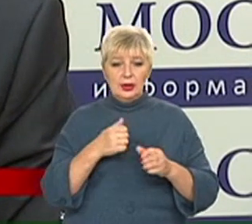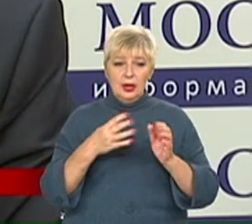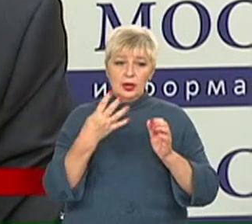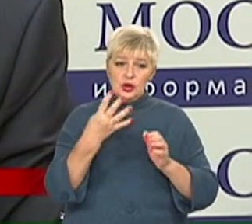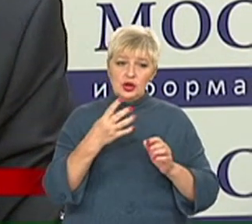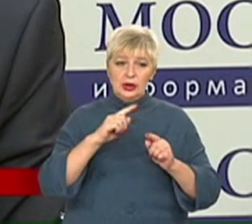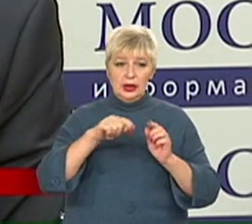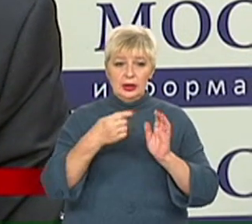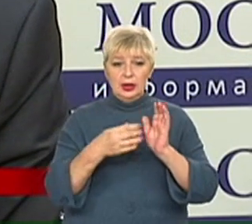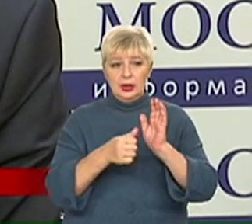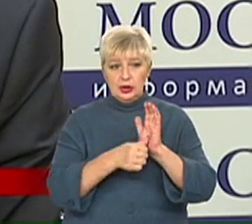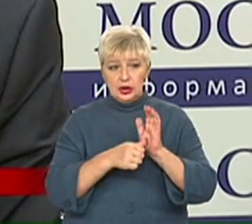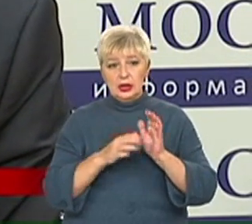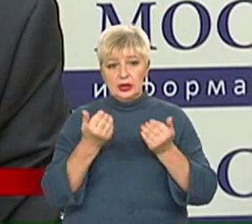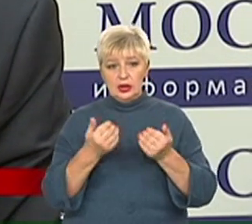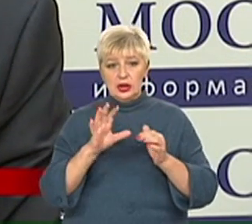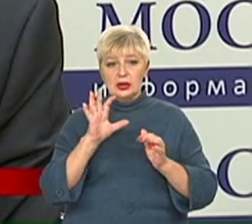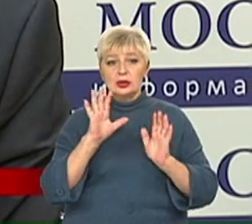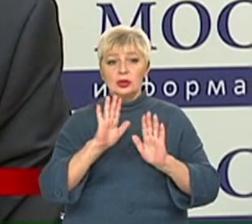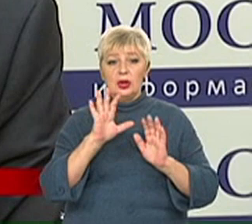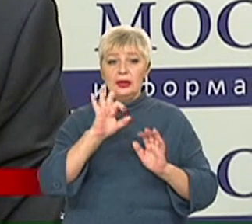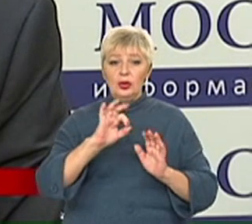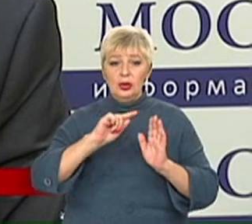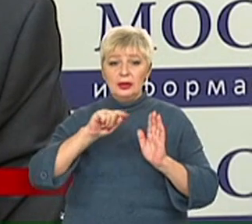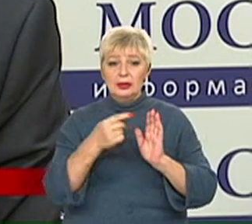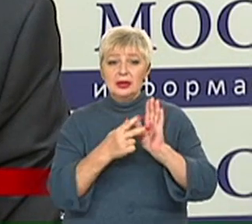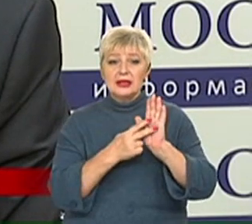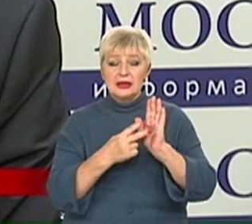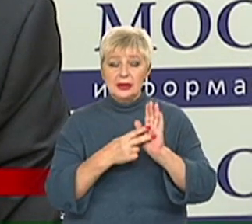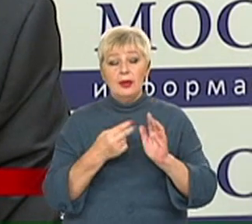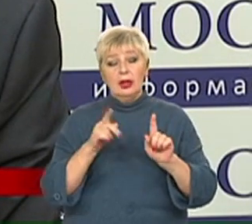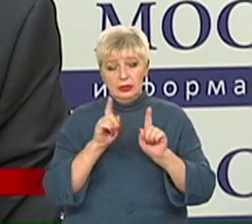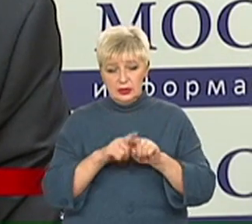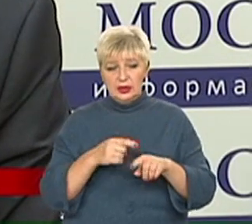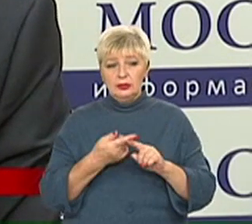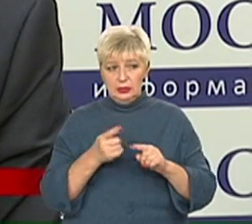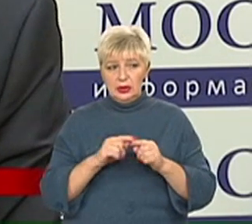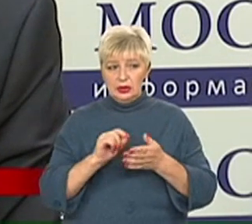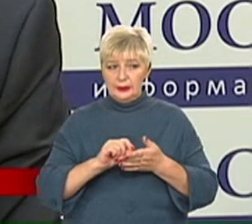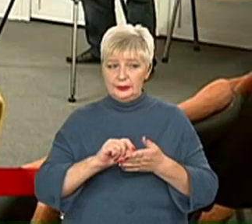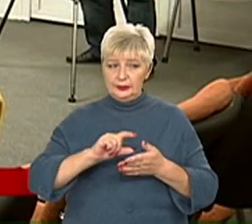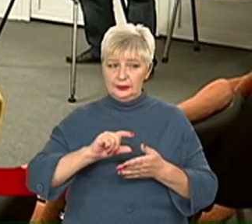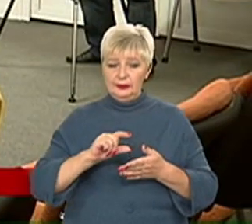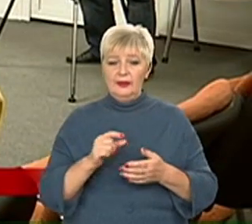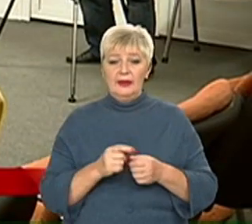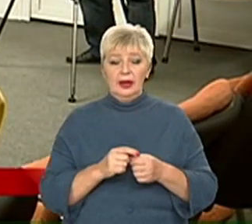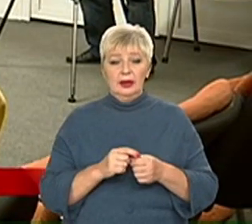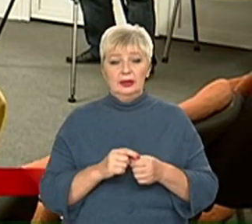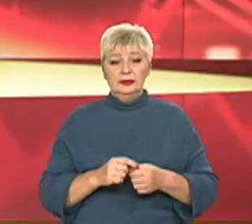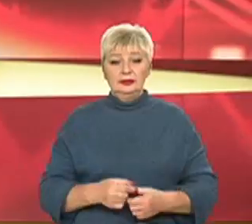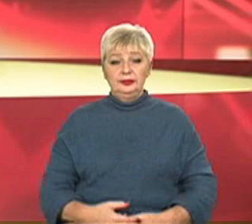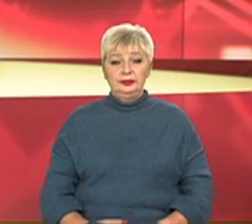4,6%, сейчас добавили 0,7%. Но все равно это тенденция как бы такая на постоянный